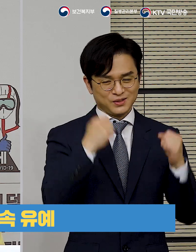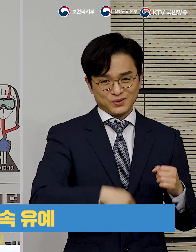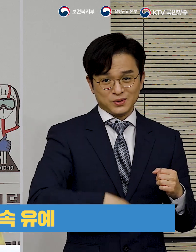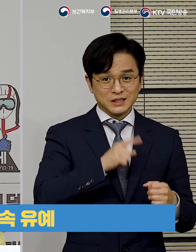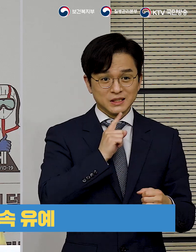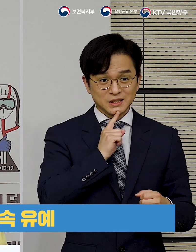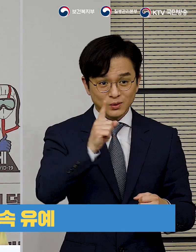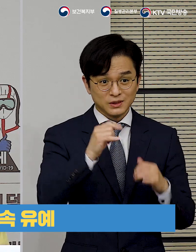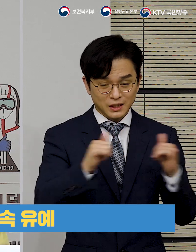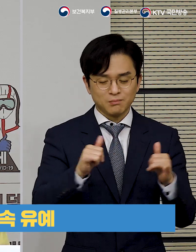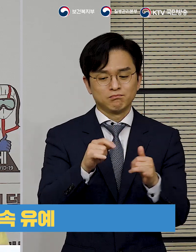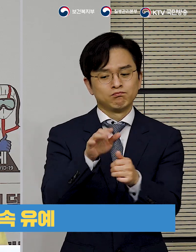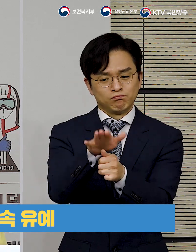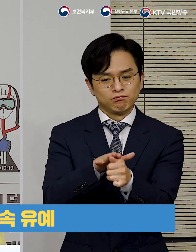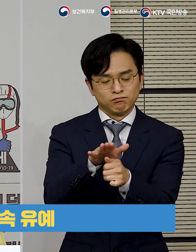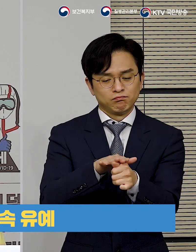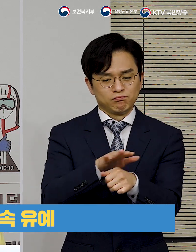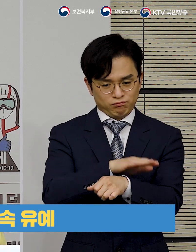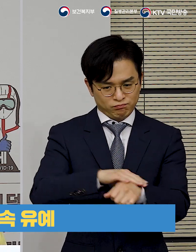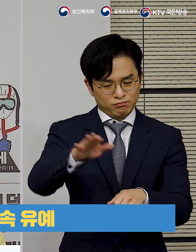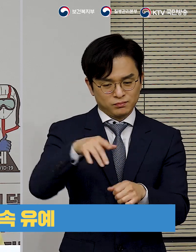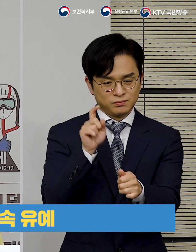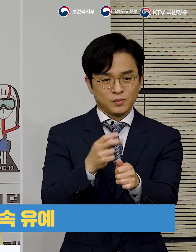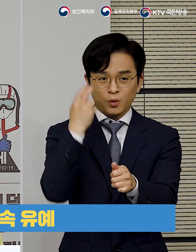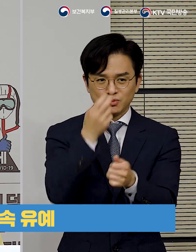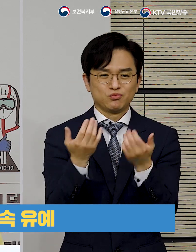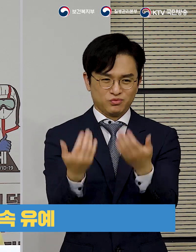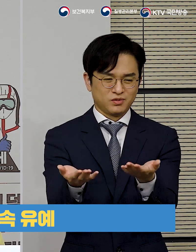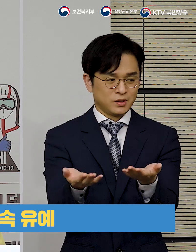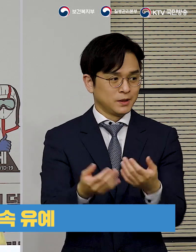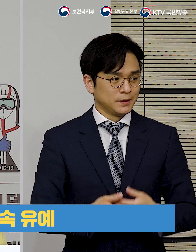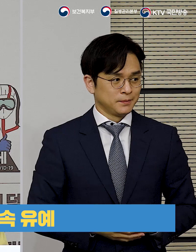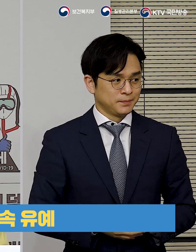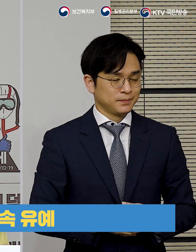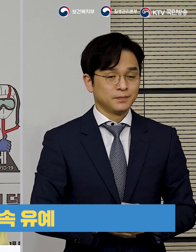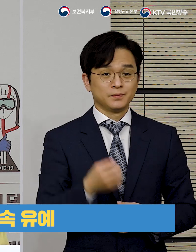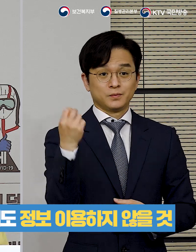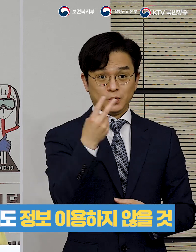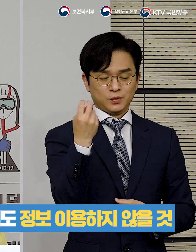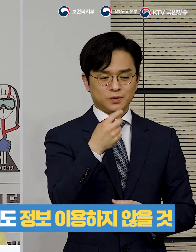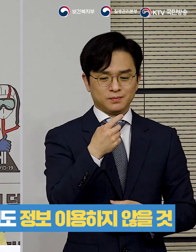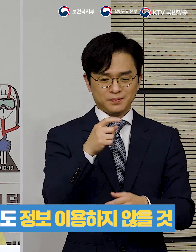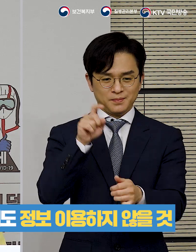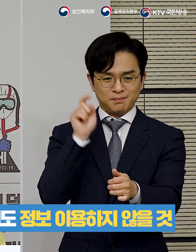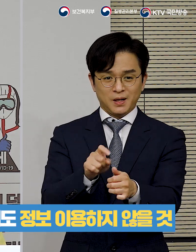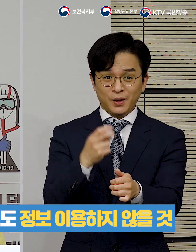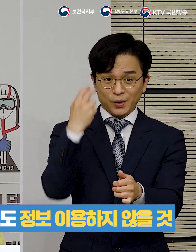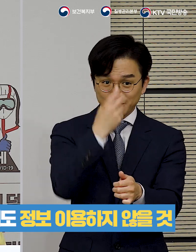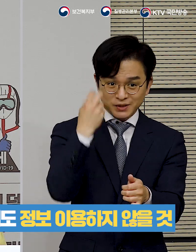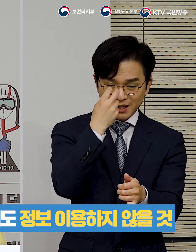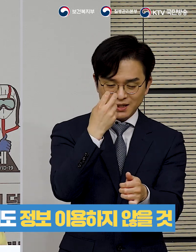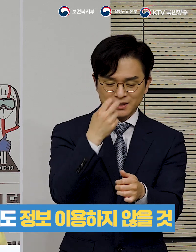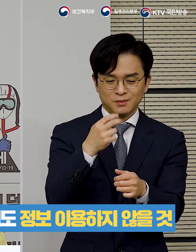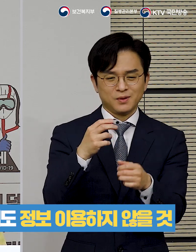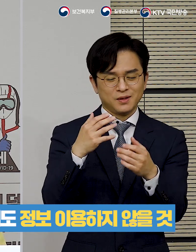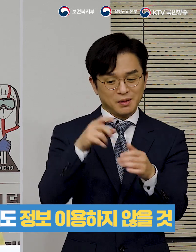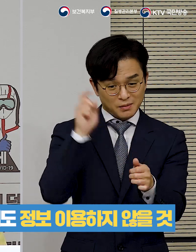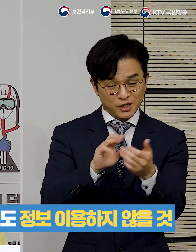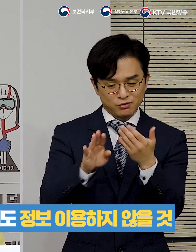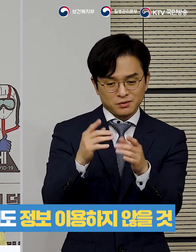지역은 물론 이동 과정에서의 단속을 유예할 생각입니다. 그리고 다시 한번 말씀드리지만